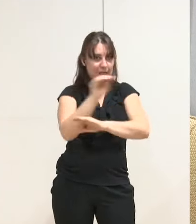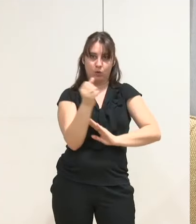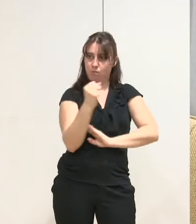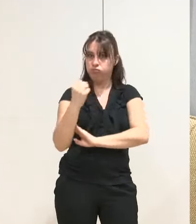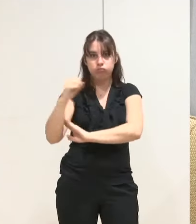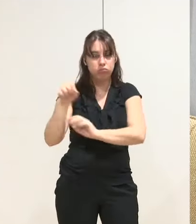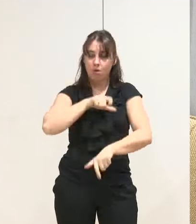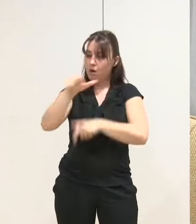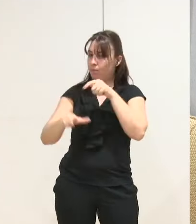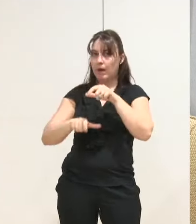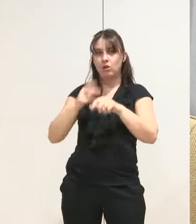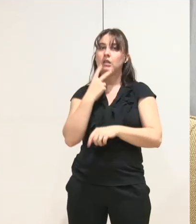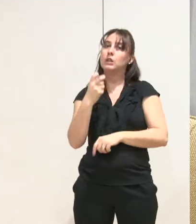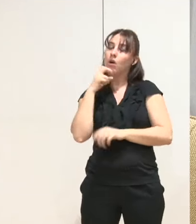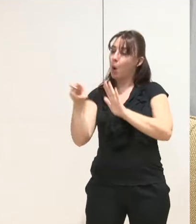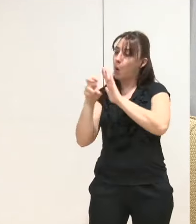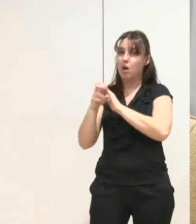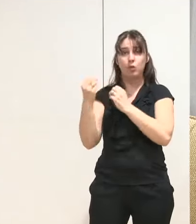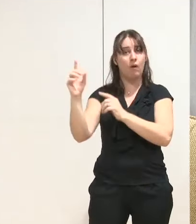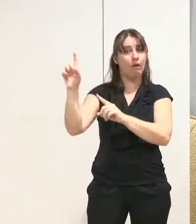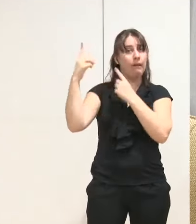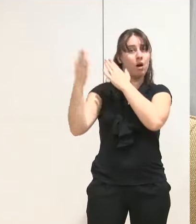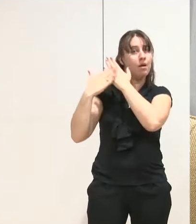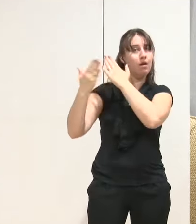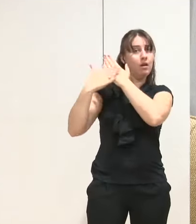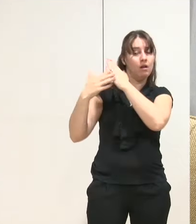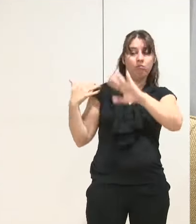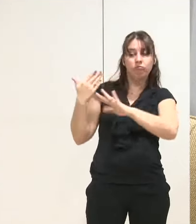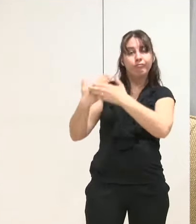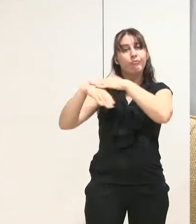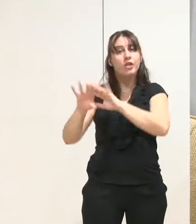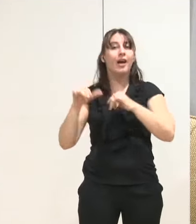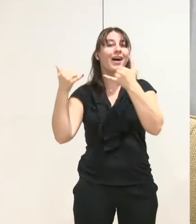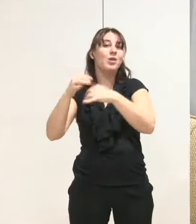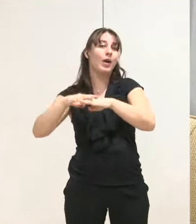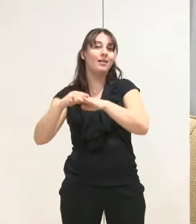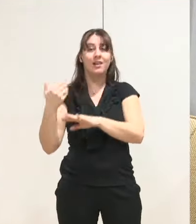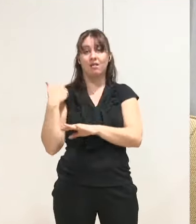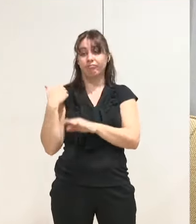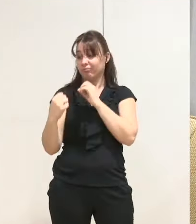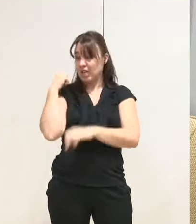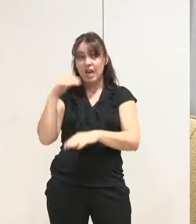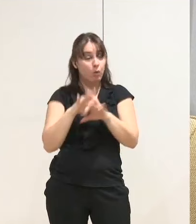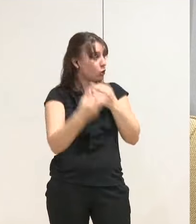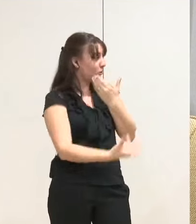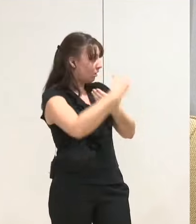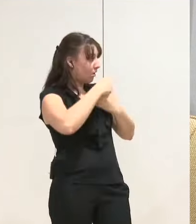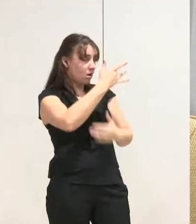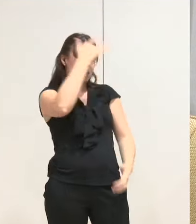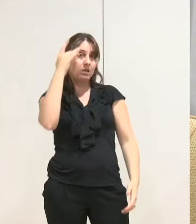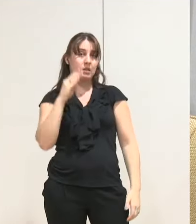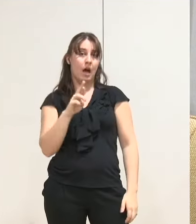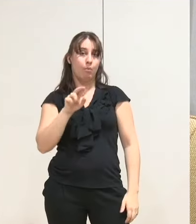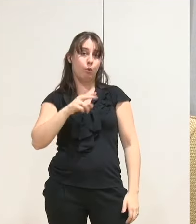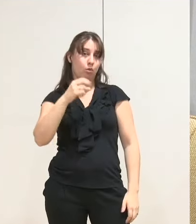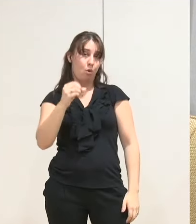citoyens grenblois ont tiré la soette d'alarme lors d'union de quartier encore hier soir quand vous étiez place saint-bruneo je le fais ce soir en